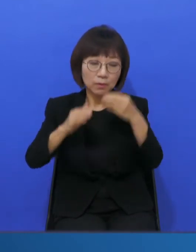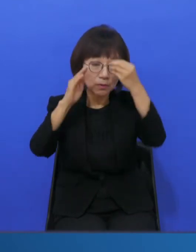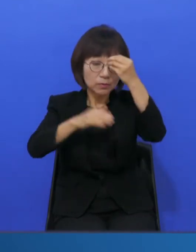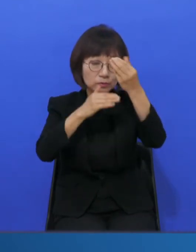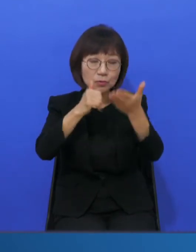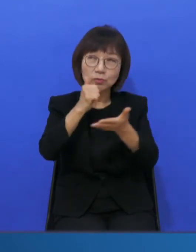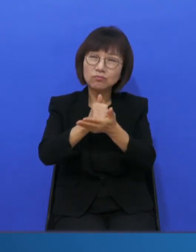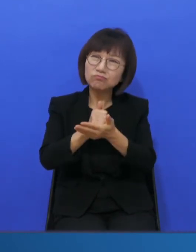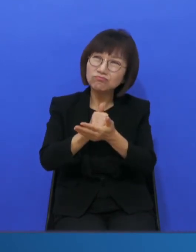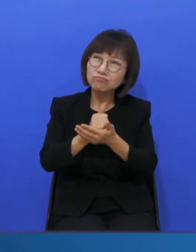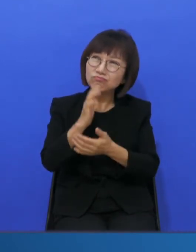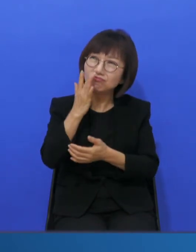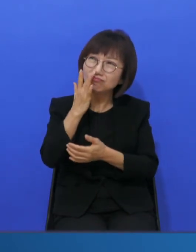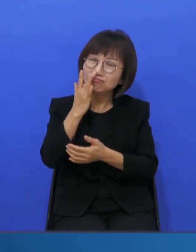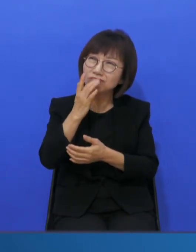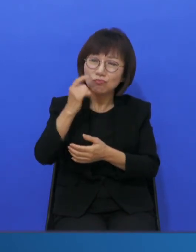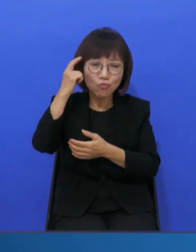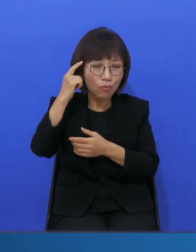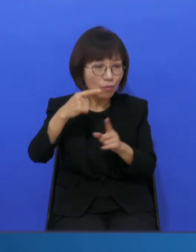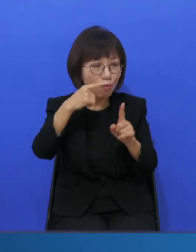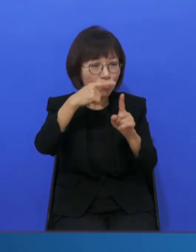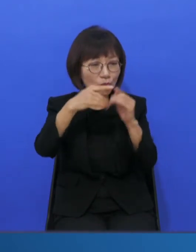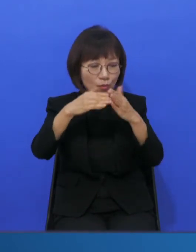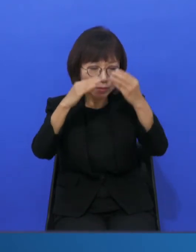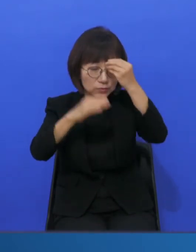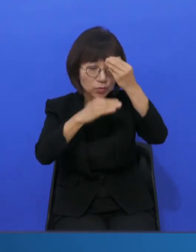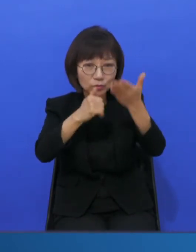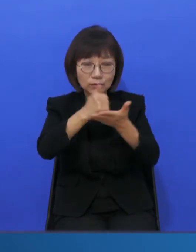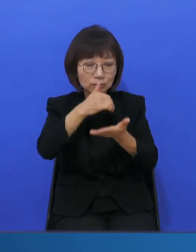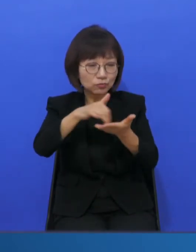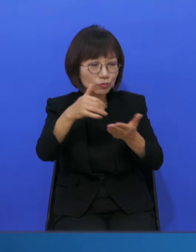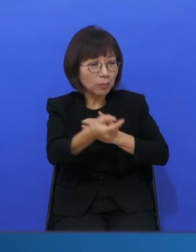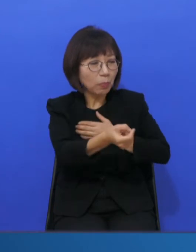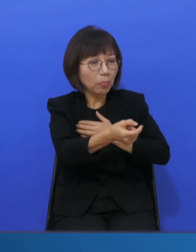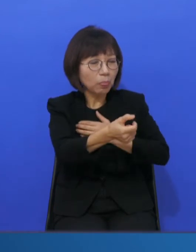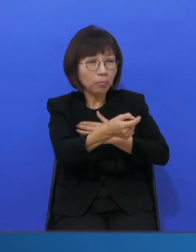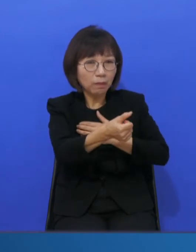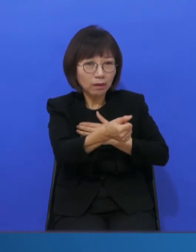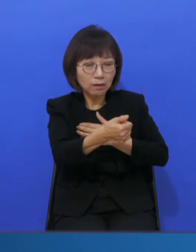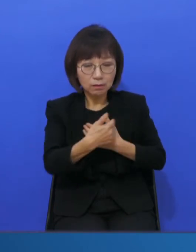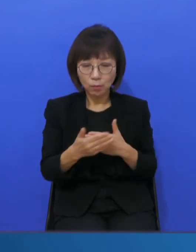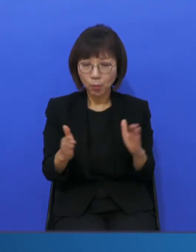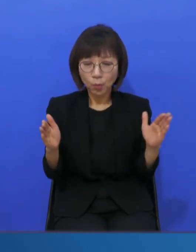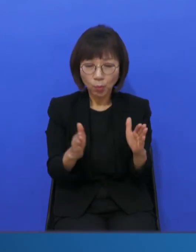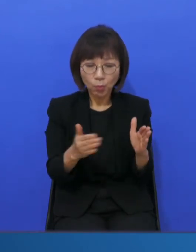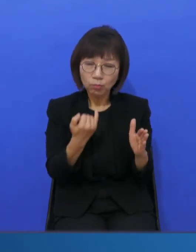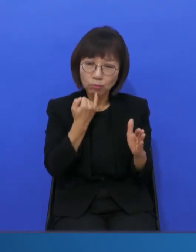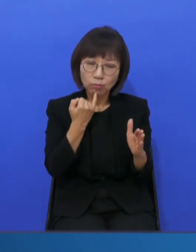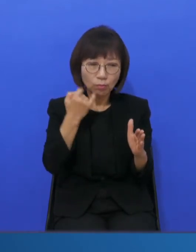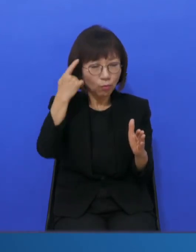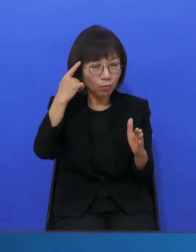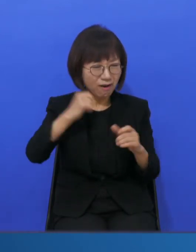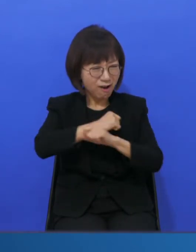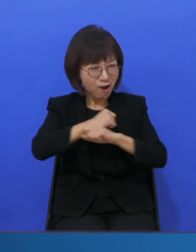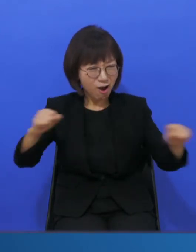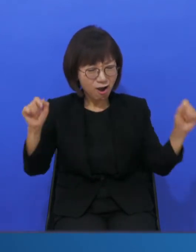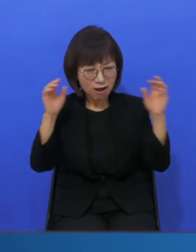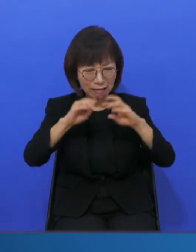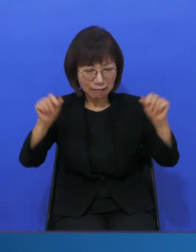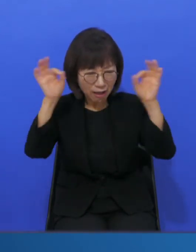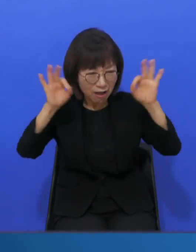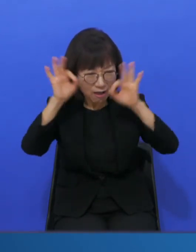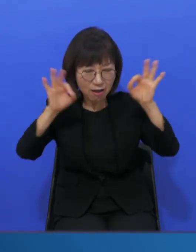교인 몇십 명 안 되는데 지금 뭐 웃으면 조그만 하나 지어야지